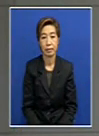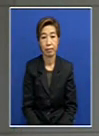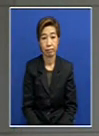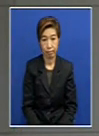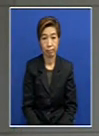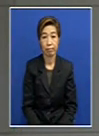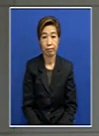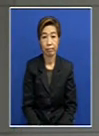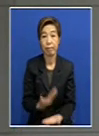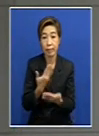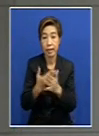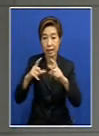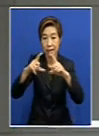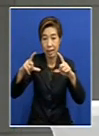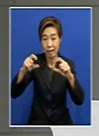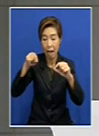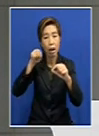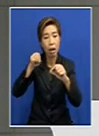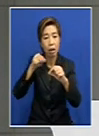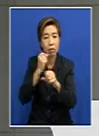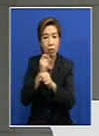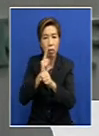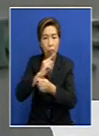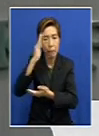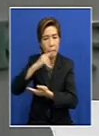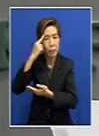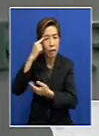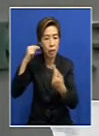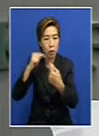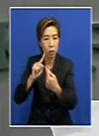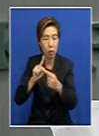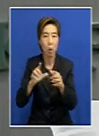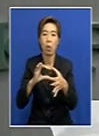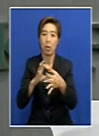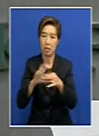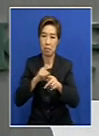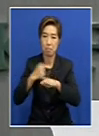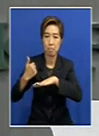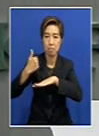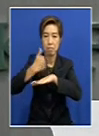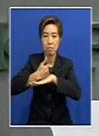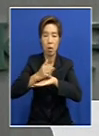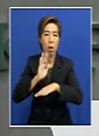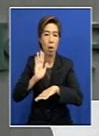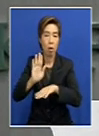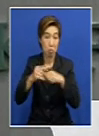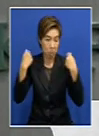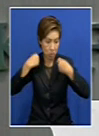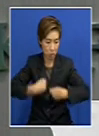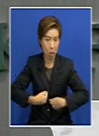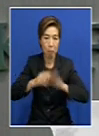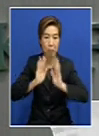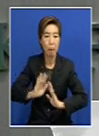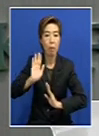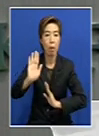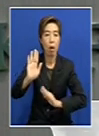ธนบัตรที่ระลึกนี้มีแนวคิดหลักในการออกแบบเพื่อเฉลิม พระองค์เครื่องขัตติยราชอิสริยาภรณ์อันมีเกียรติคุณรุ่งเรือง